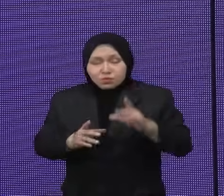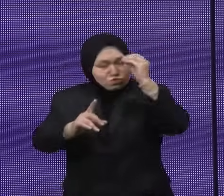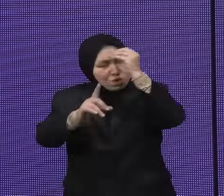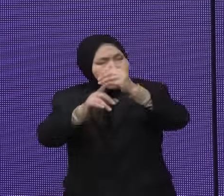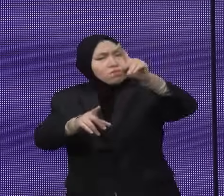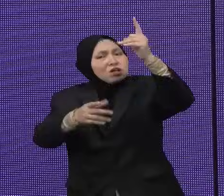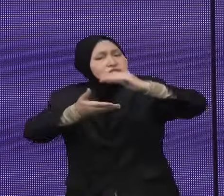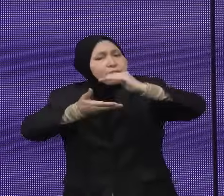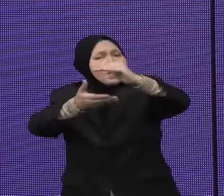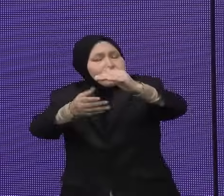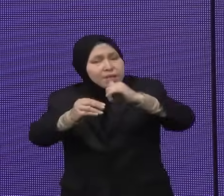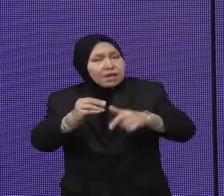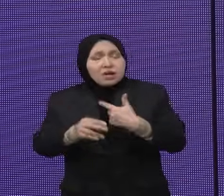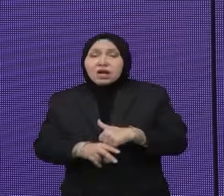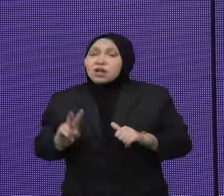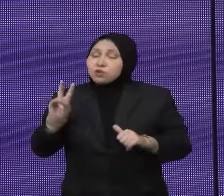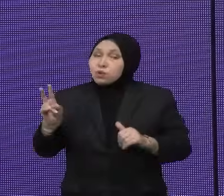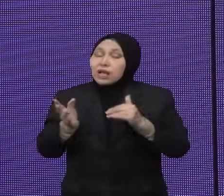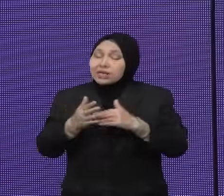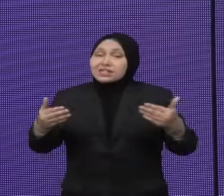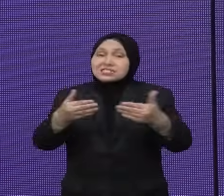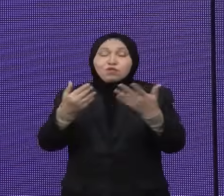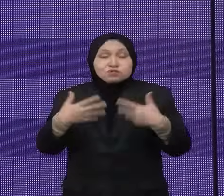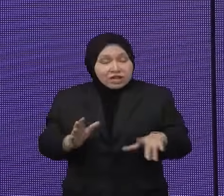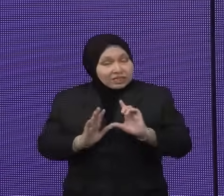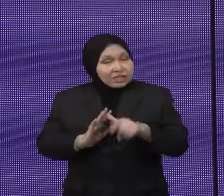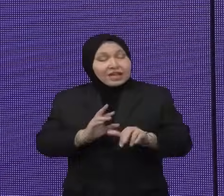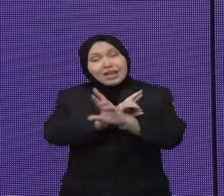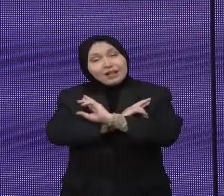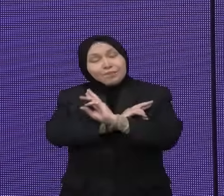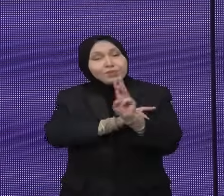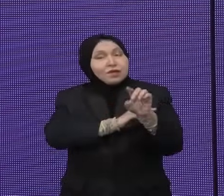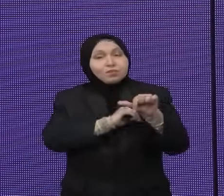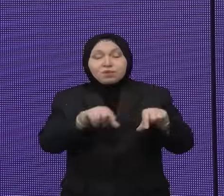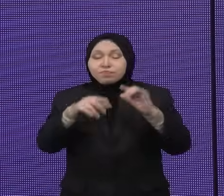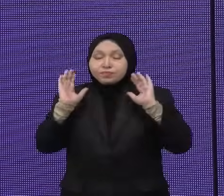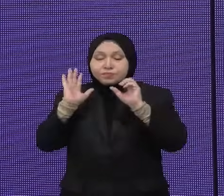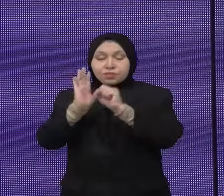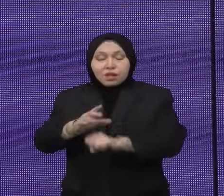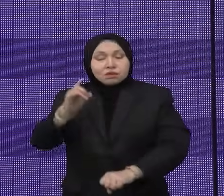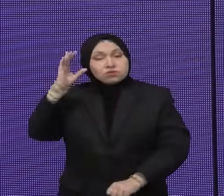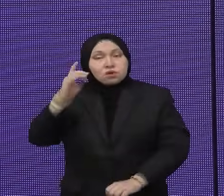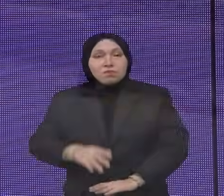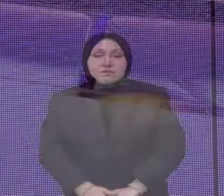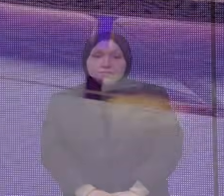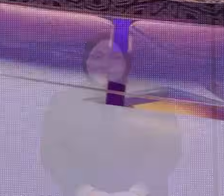Allah sampaikan perkara ini? Ada dua lagi, kita sambung sebentar lagi. Kita berehat. My Quran Time, Quran Salat Infaq, insyaAllah.